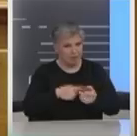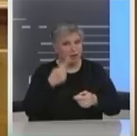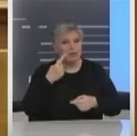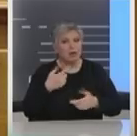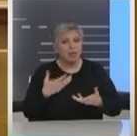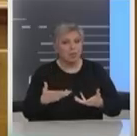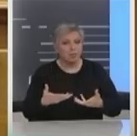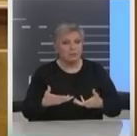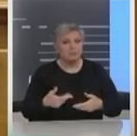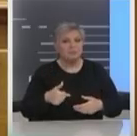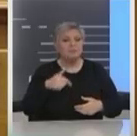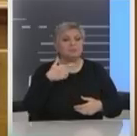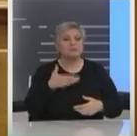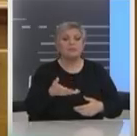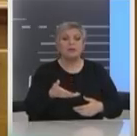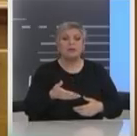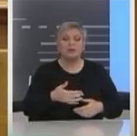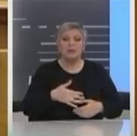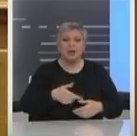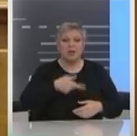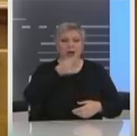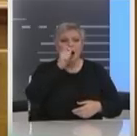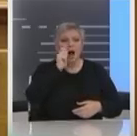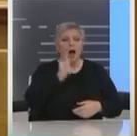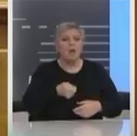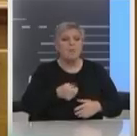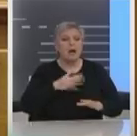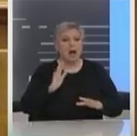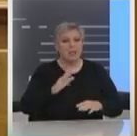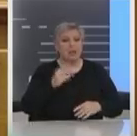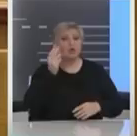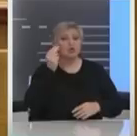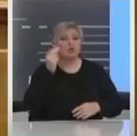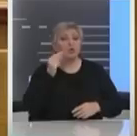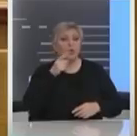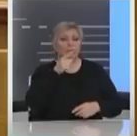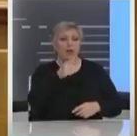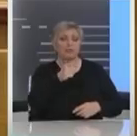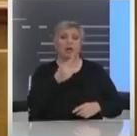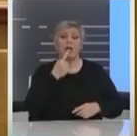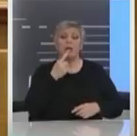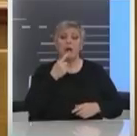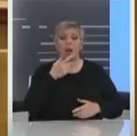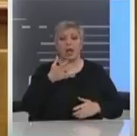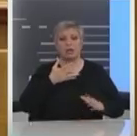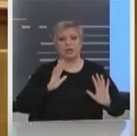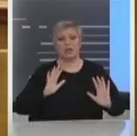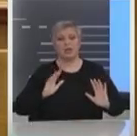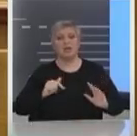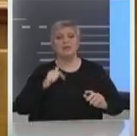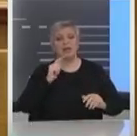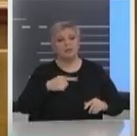στις απαράδεκτες δηλώσεις αλυτρωτισμού των βορείων γειτόνων μας που προκαλούν τα πατριωτικά